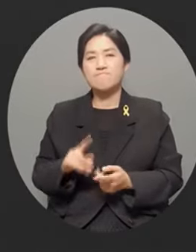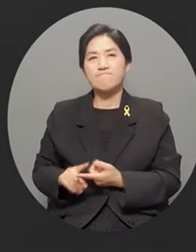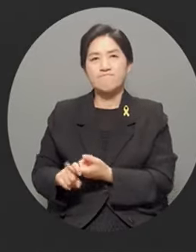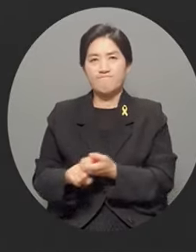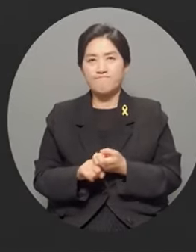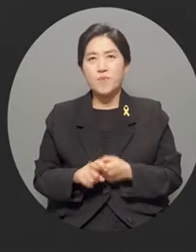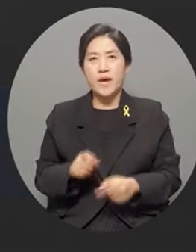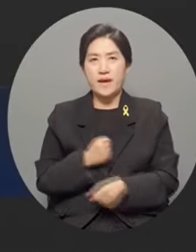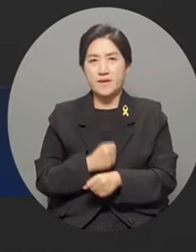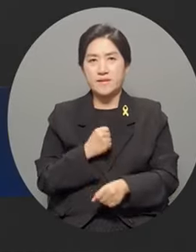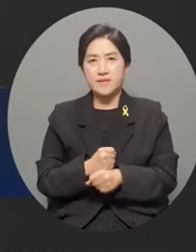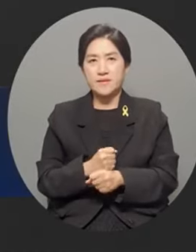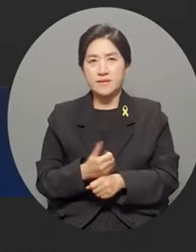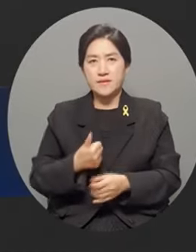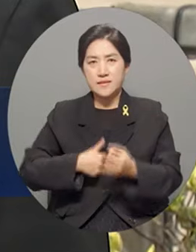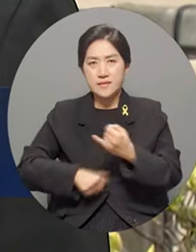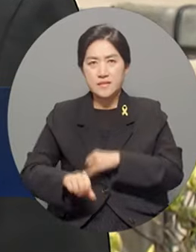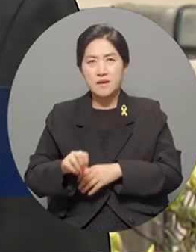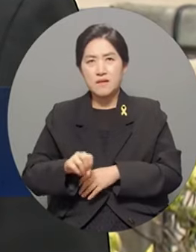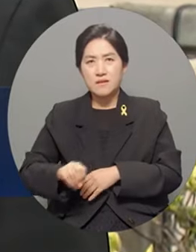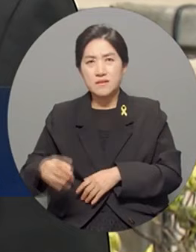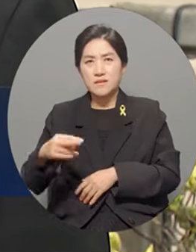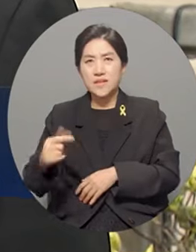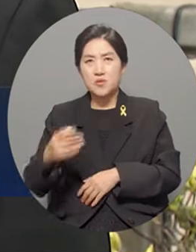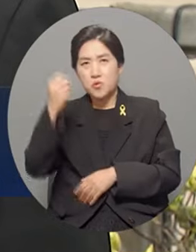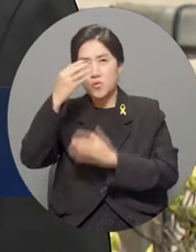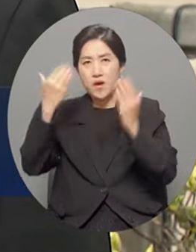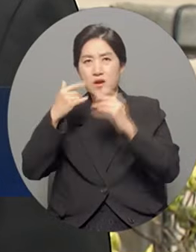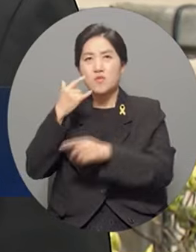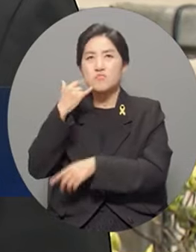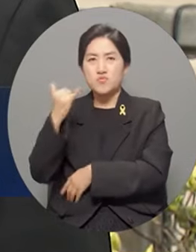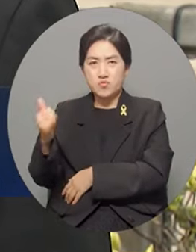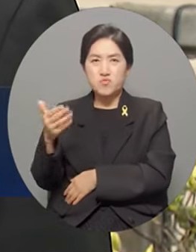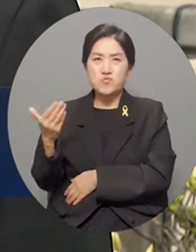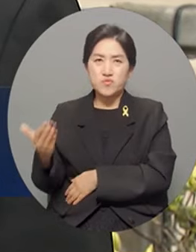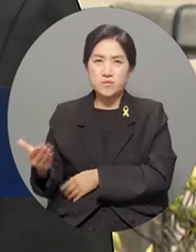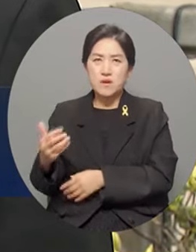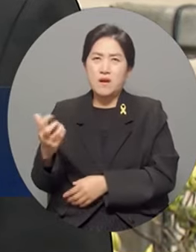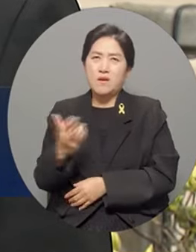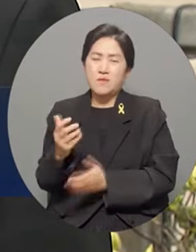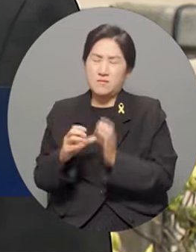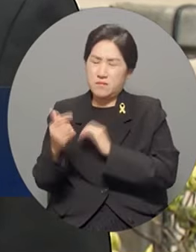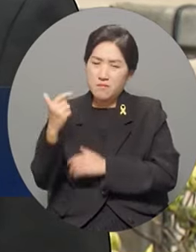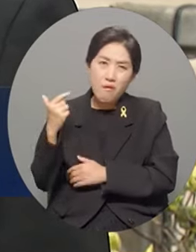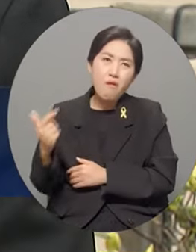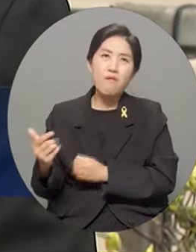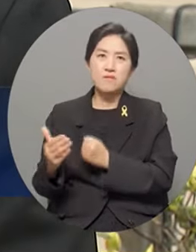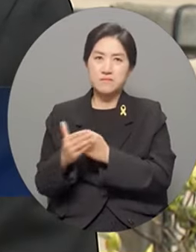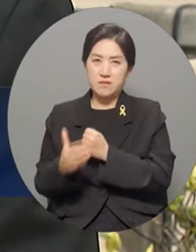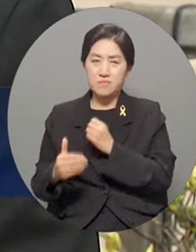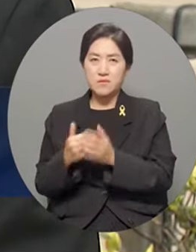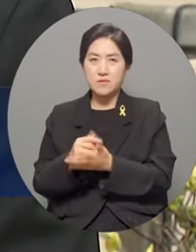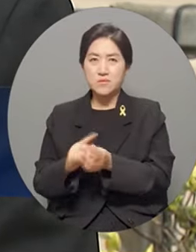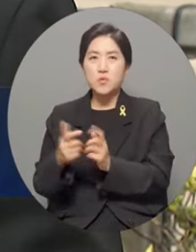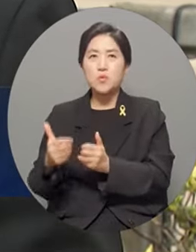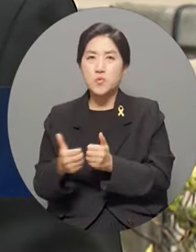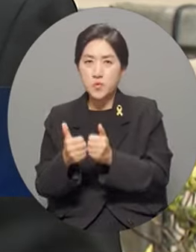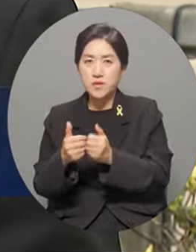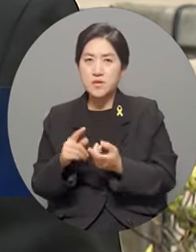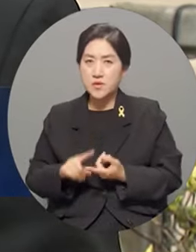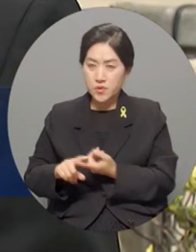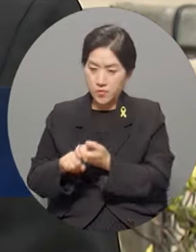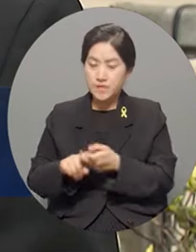연대였다 이은 그다고 학부모님들의 이제 그 아픔이 더 크기 때문에 서로 논의해서